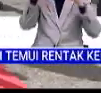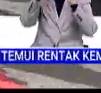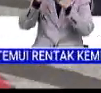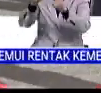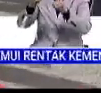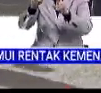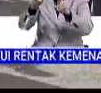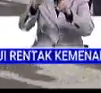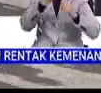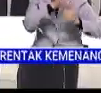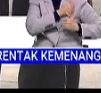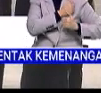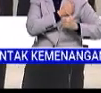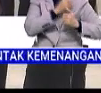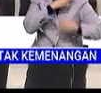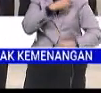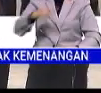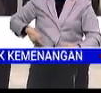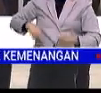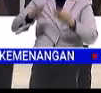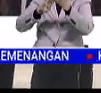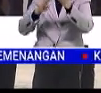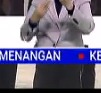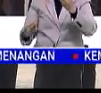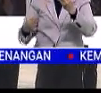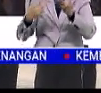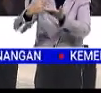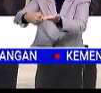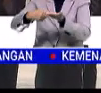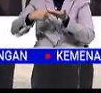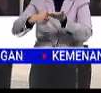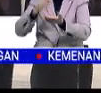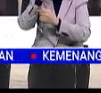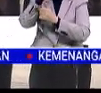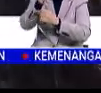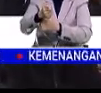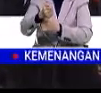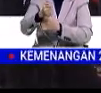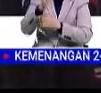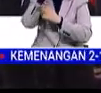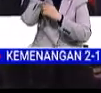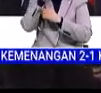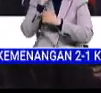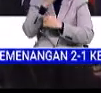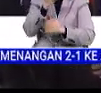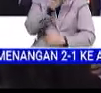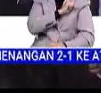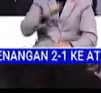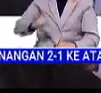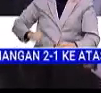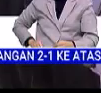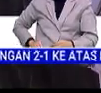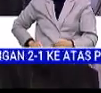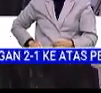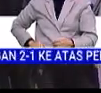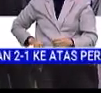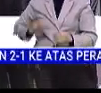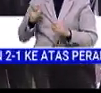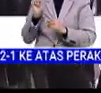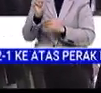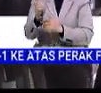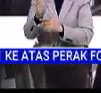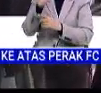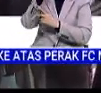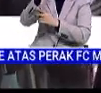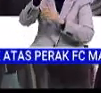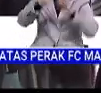angkatan bersenjata di Raja Brunei. Menerusi rundingan tahunan esok, Tan Sri Muhyiddin dan Sultan Hassan Al-Bolkiah antara lain akan